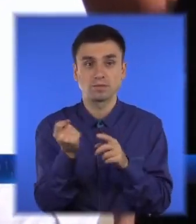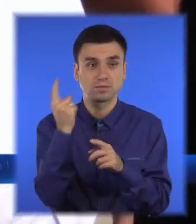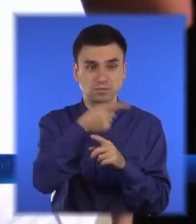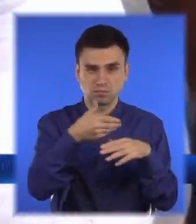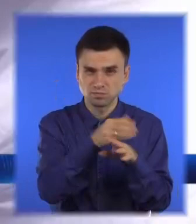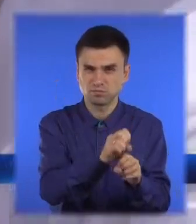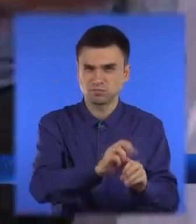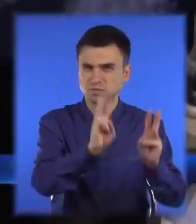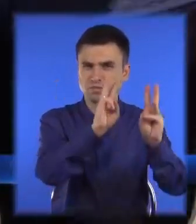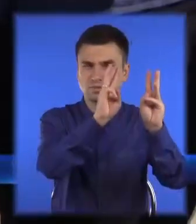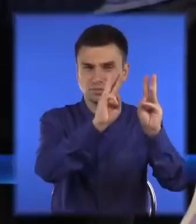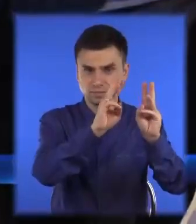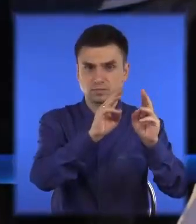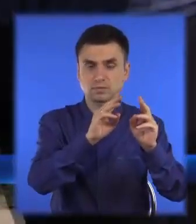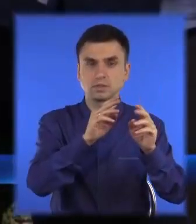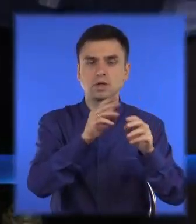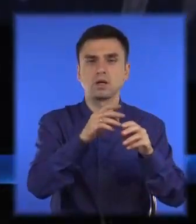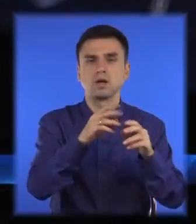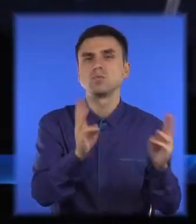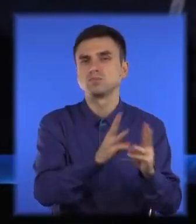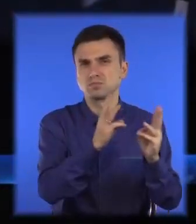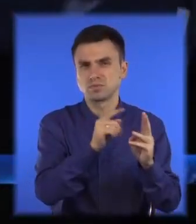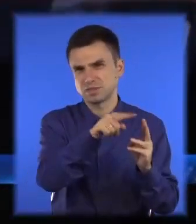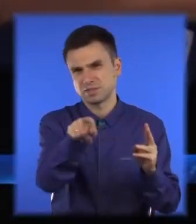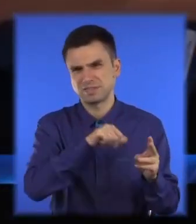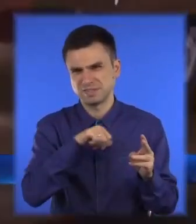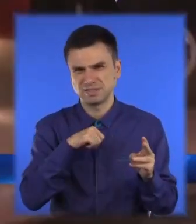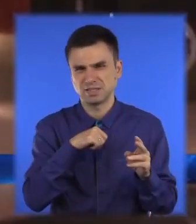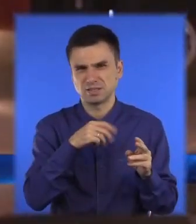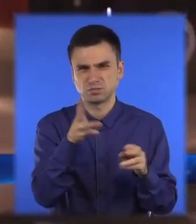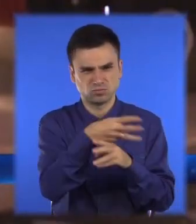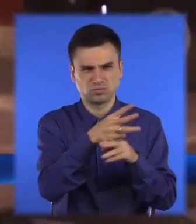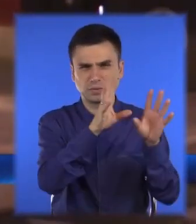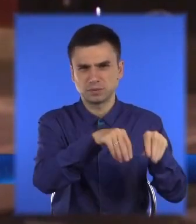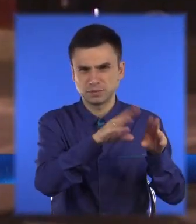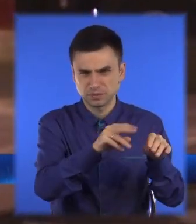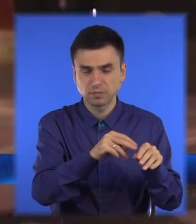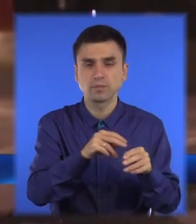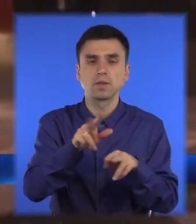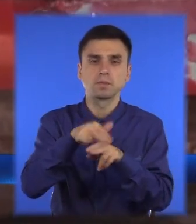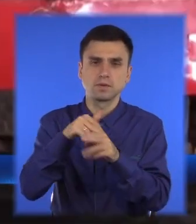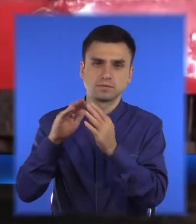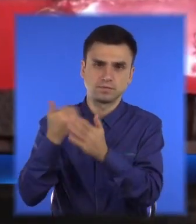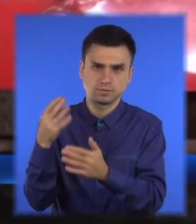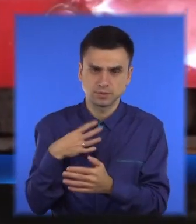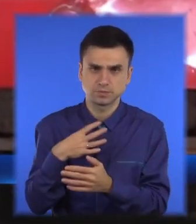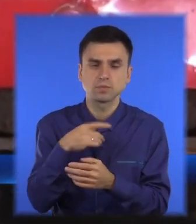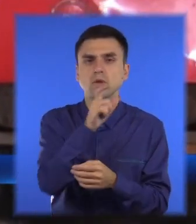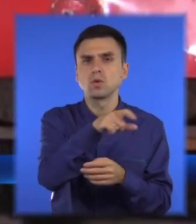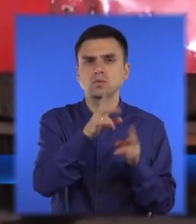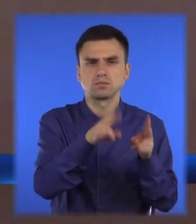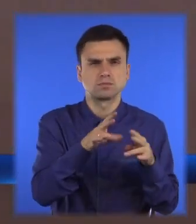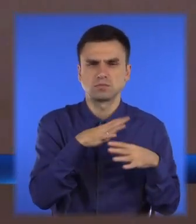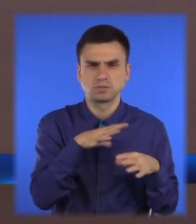викликали поліцейських. За попередньою інформацією, в результаті подій ніхто не постраждав. Нагадаю, раніше на ці будинки вже траплялись